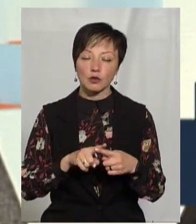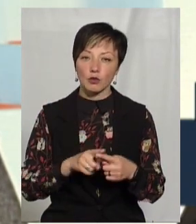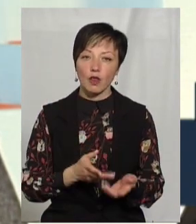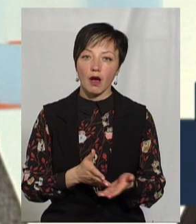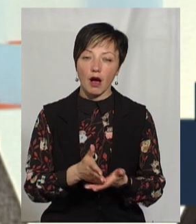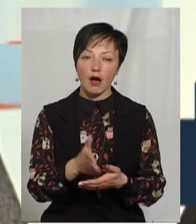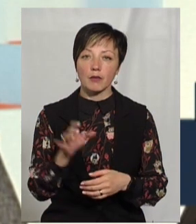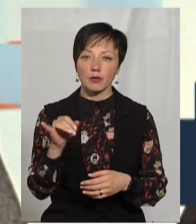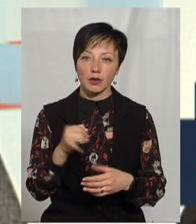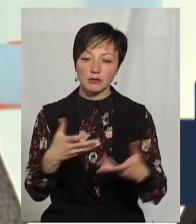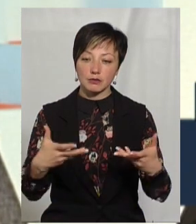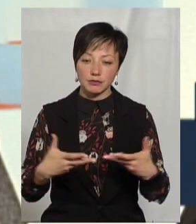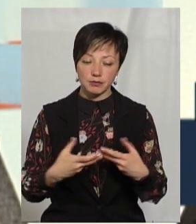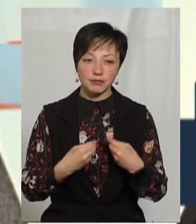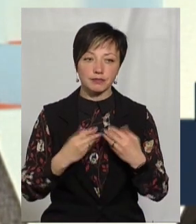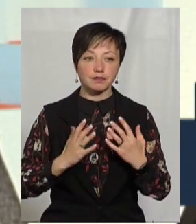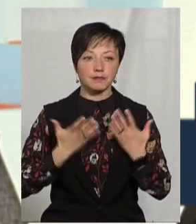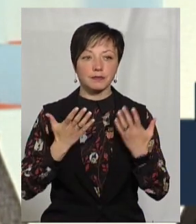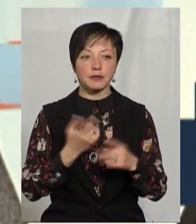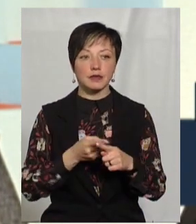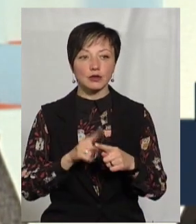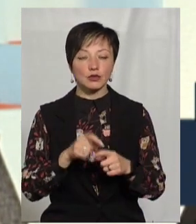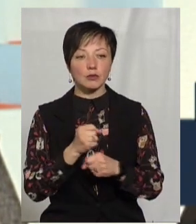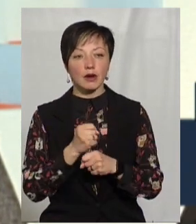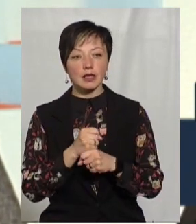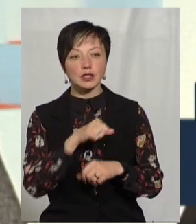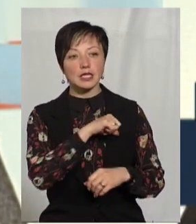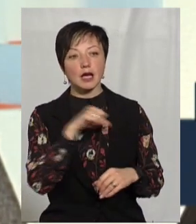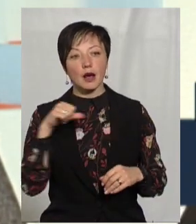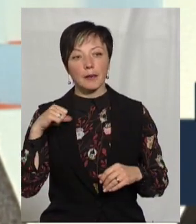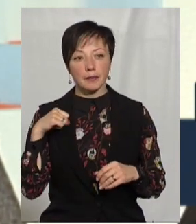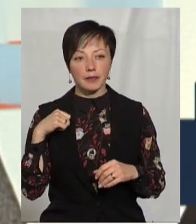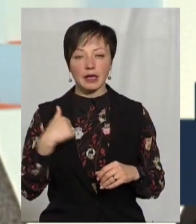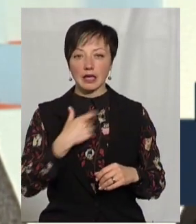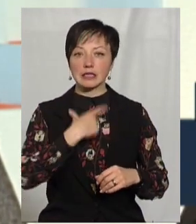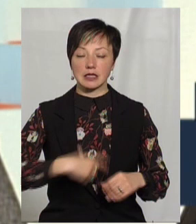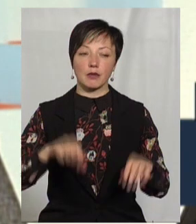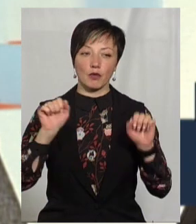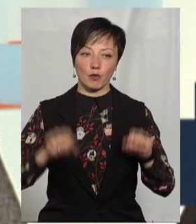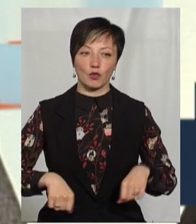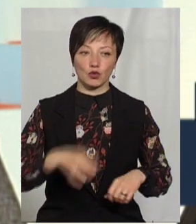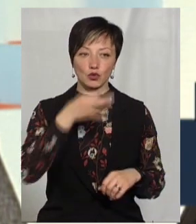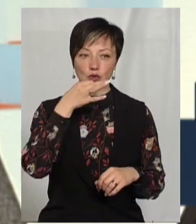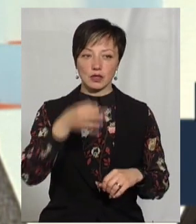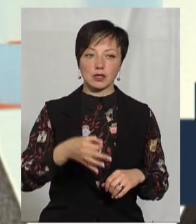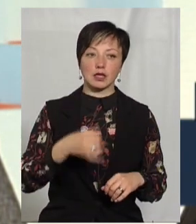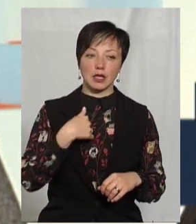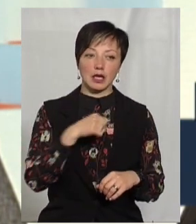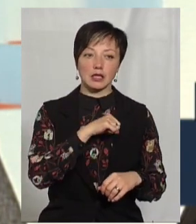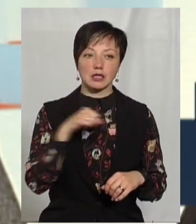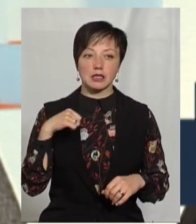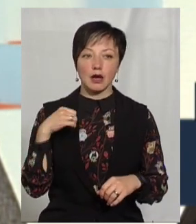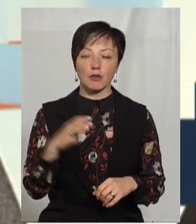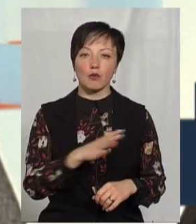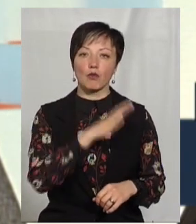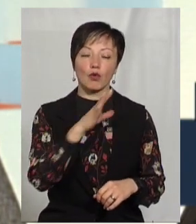він нас надихав на цю працю. І ми самі, от, наприклад, я за себе можу сказати, що я сам був